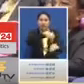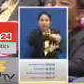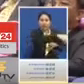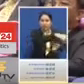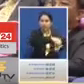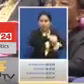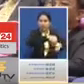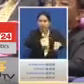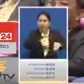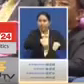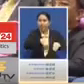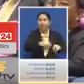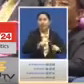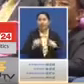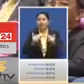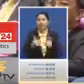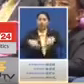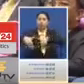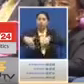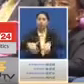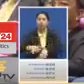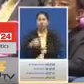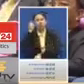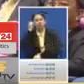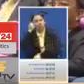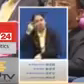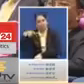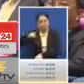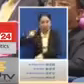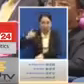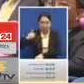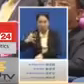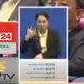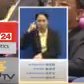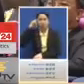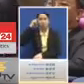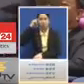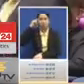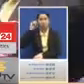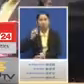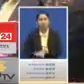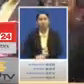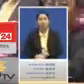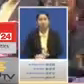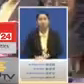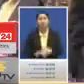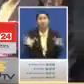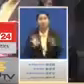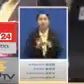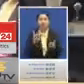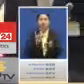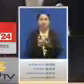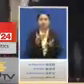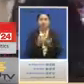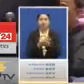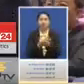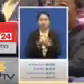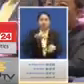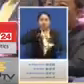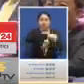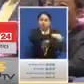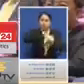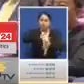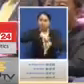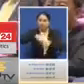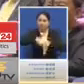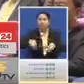บ้านวันนี้ได้ไม่ได้ยังไม่รู้เพราะฉะนั้นเรื่องการกระจายรายได้ความเหลื่อมล้ำเนี่ยท่าน